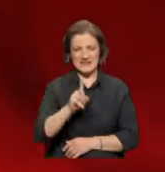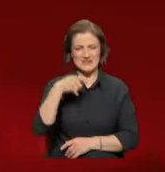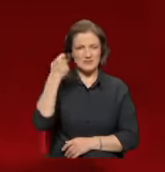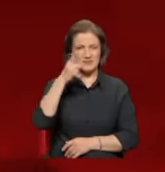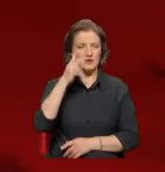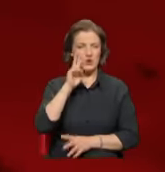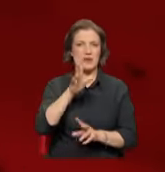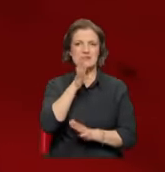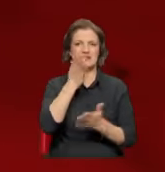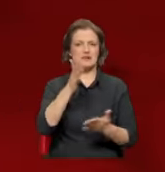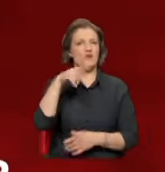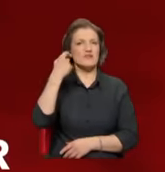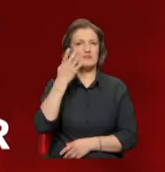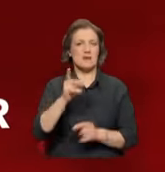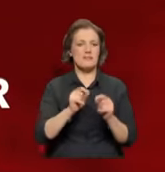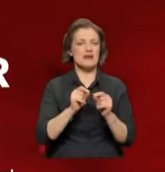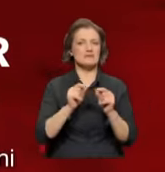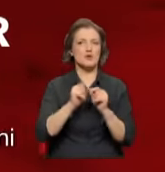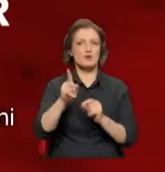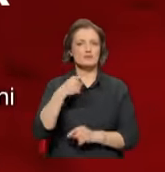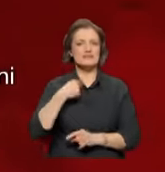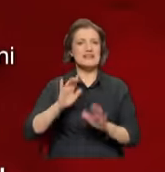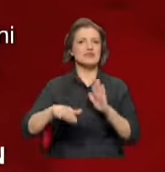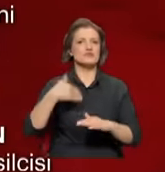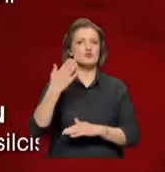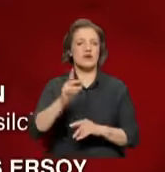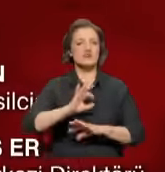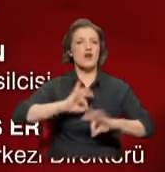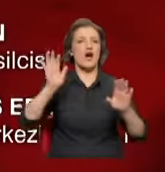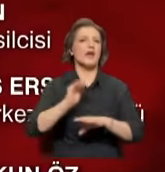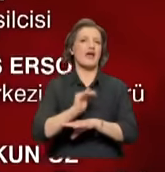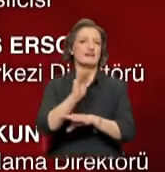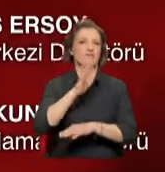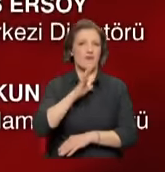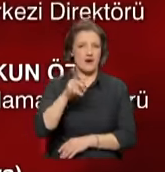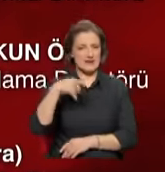sahnelerinde görebilirsiniz mesela o film, Belle Époque. Efendim bizden sonra Şahane Hayatım Var.